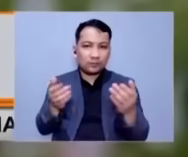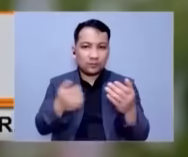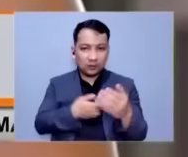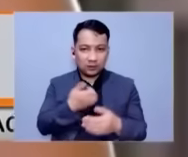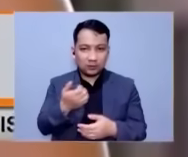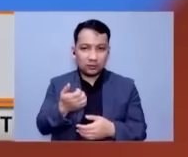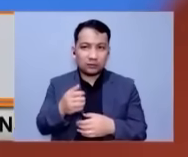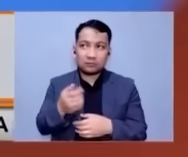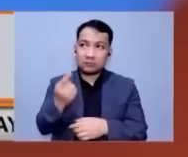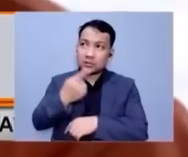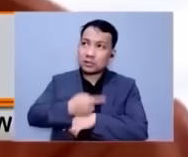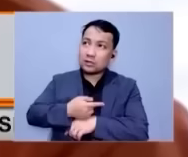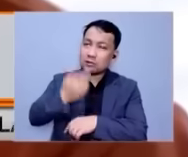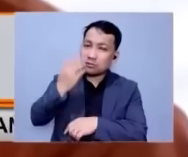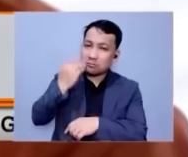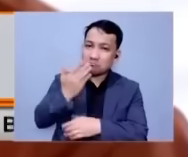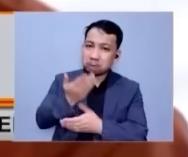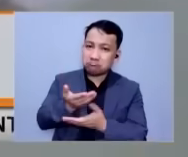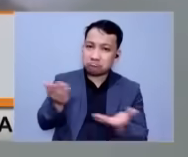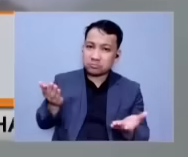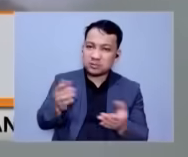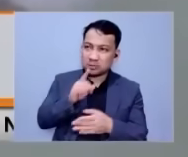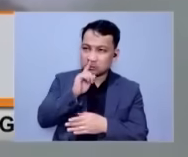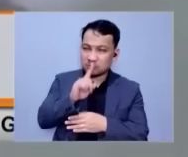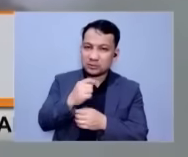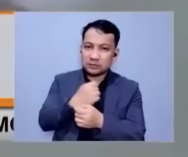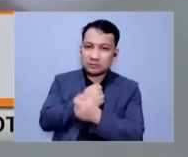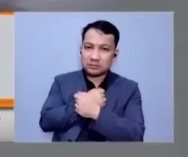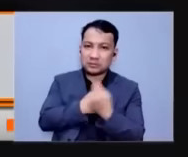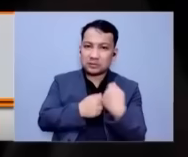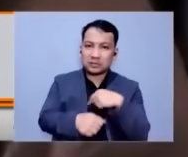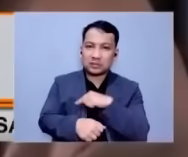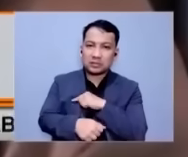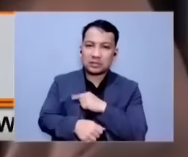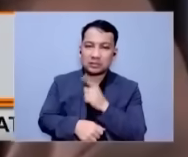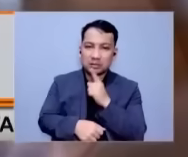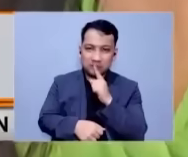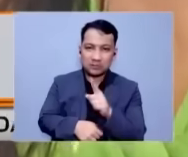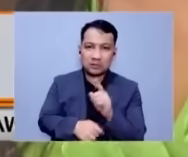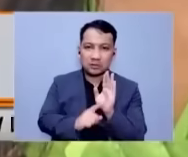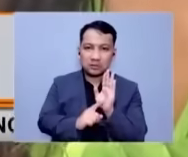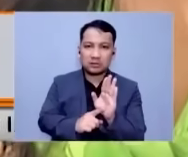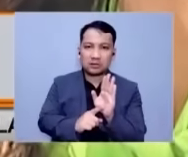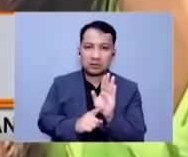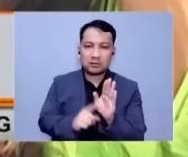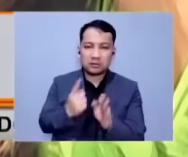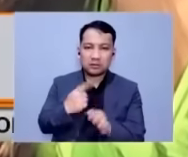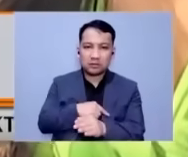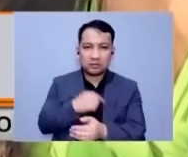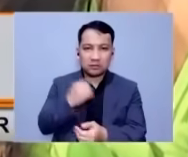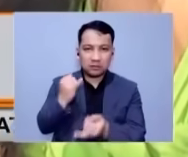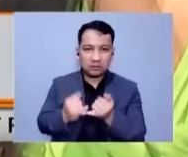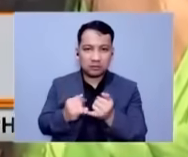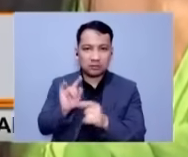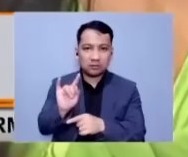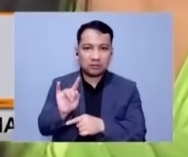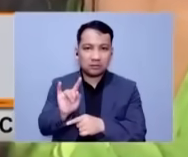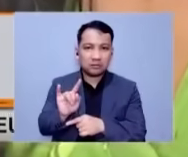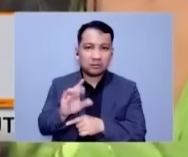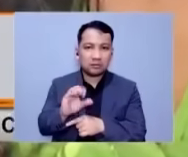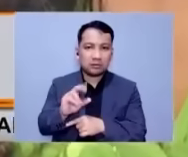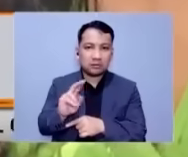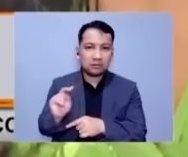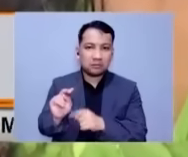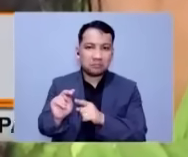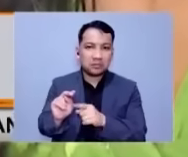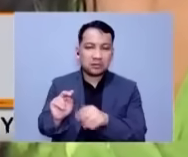day because talagang nagmamahalan kami. And I'm sure it was evident during our last media con as well. Na